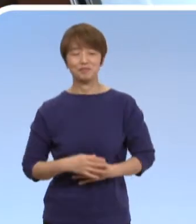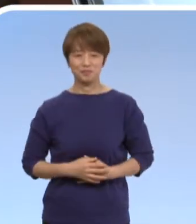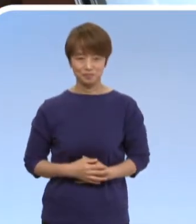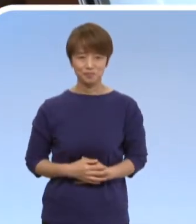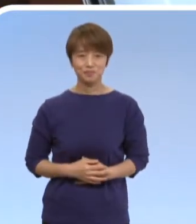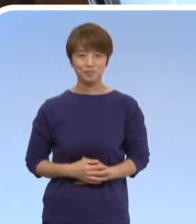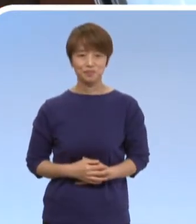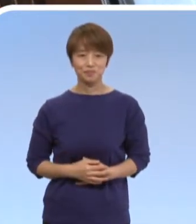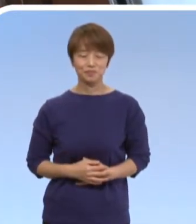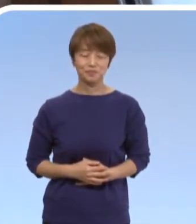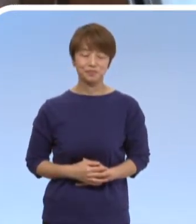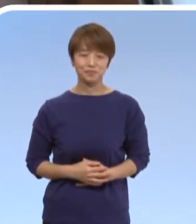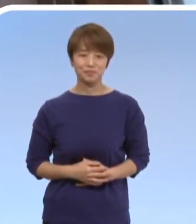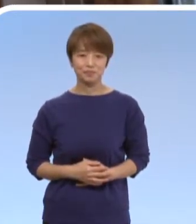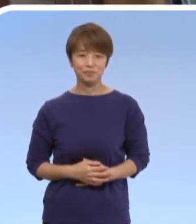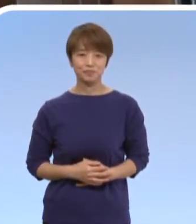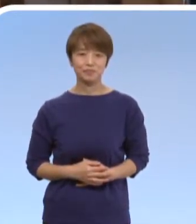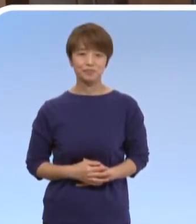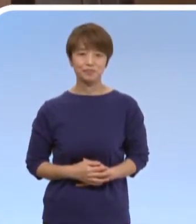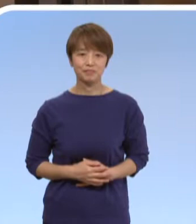ロな雰囲気が魅力です。